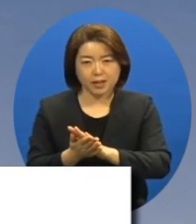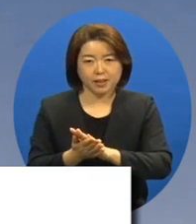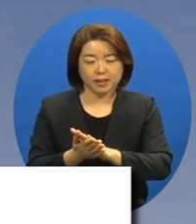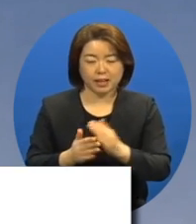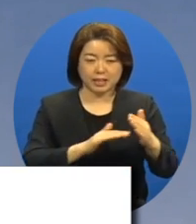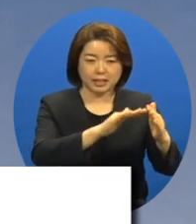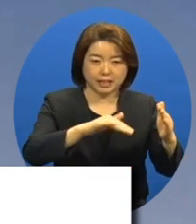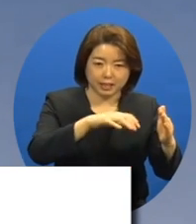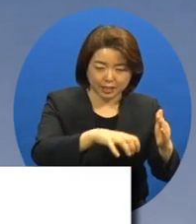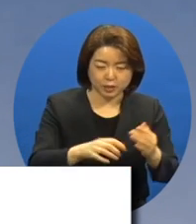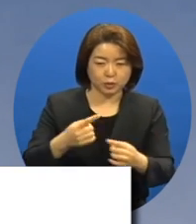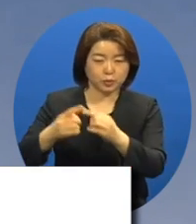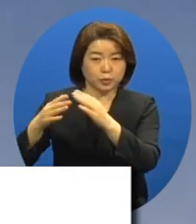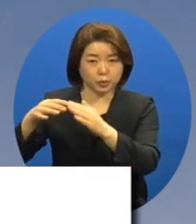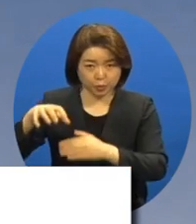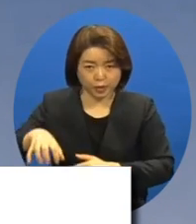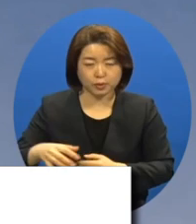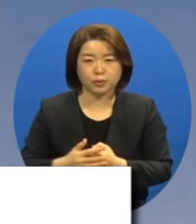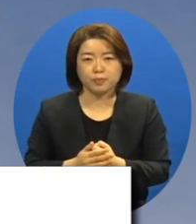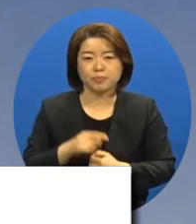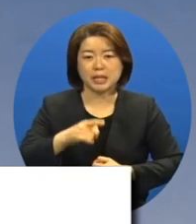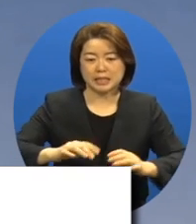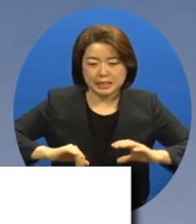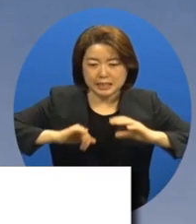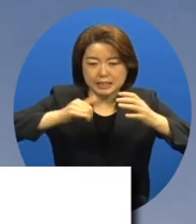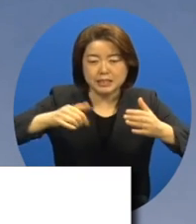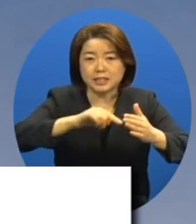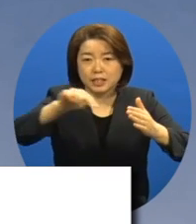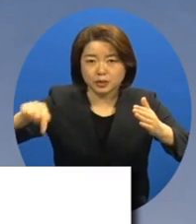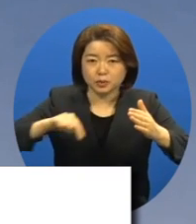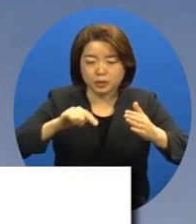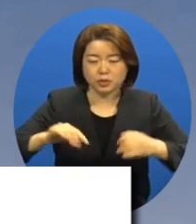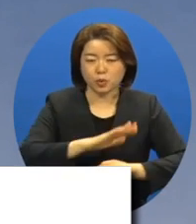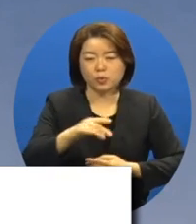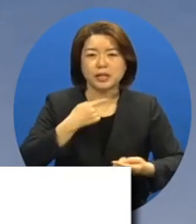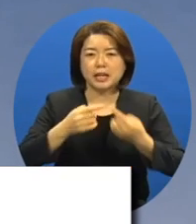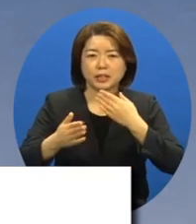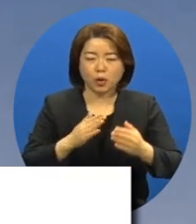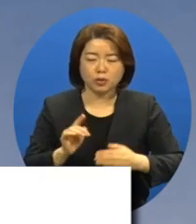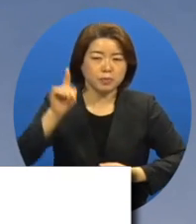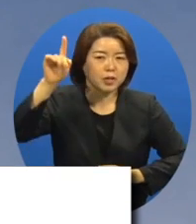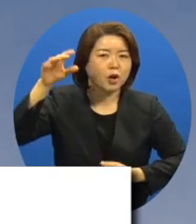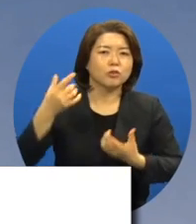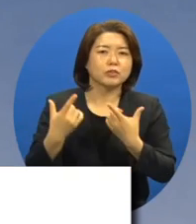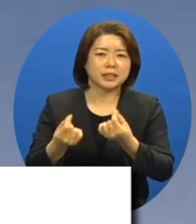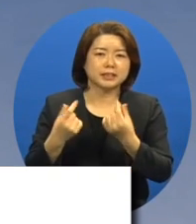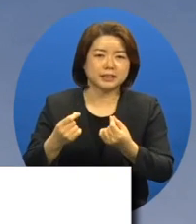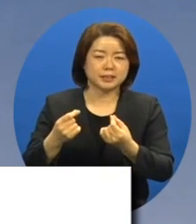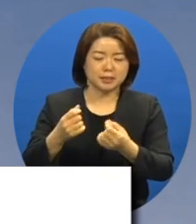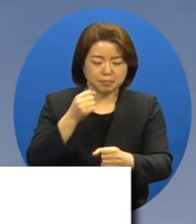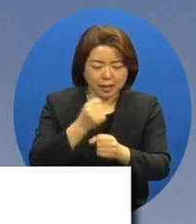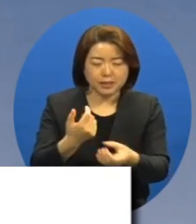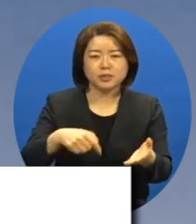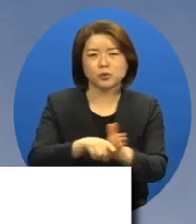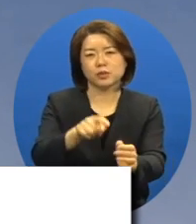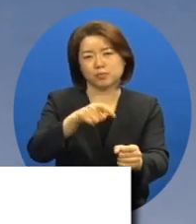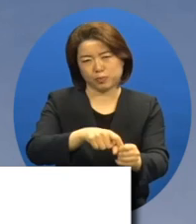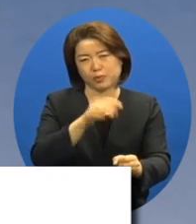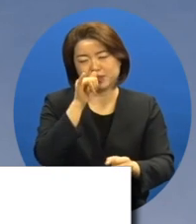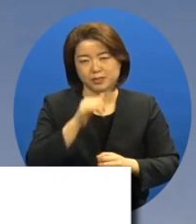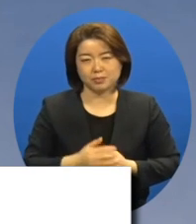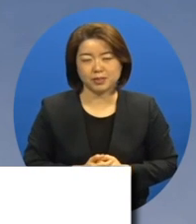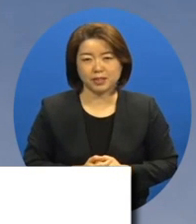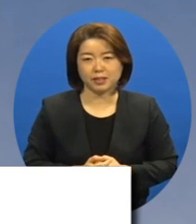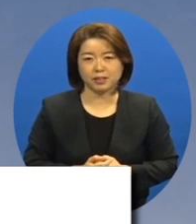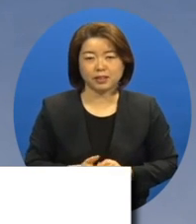가정도 교회도 이 세상에서 우리가 경험하는 천국이 되게 하는 것입니다 여러분의